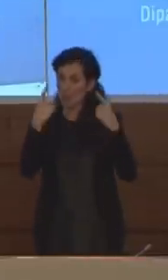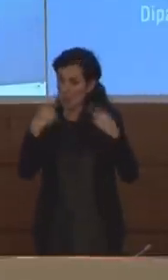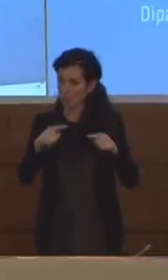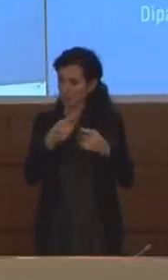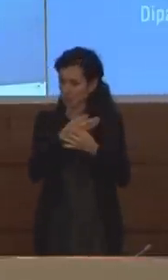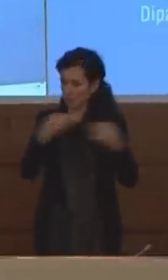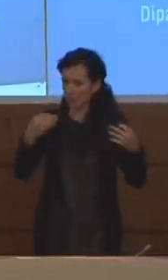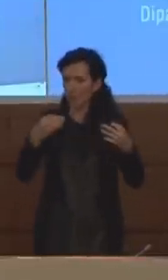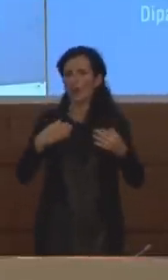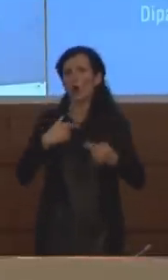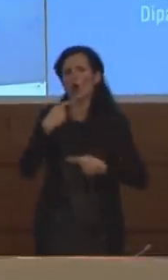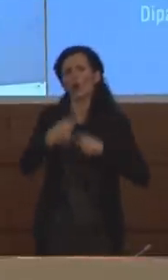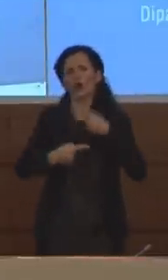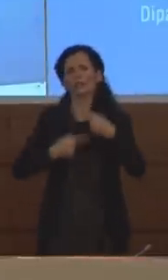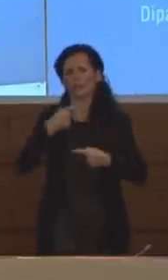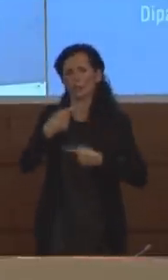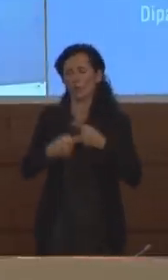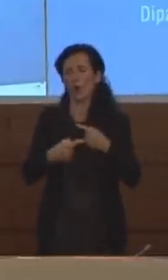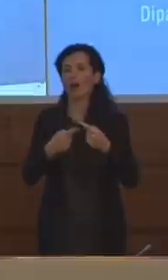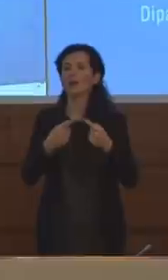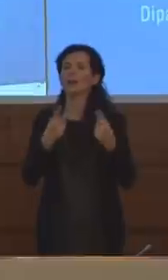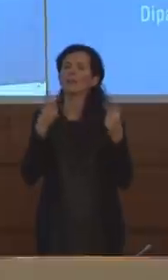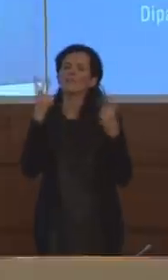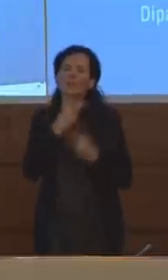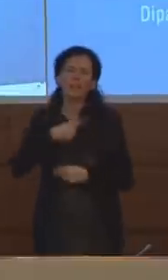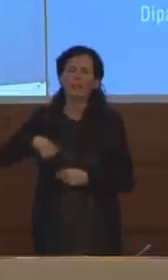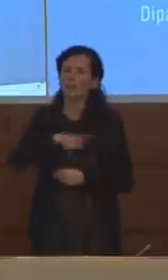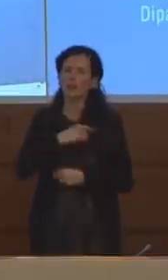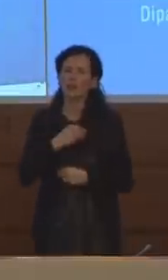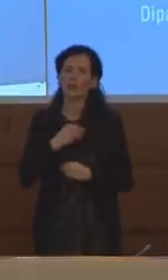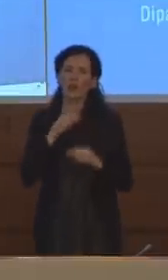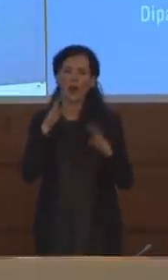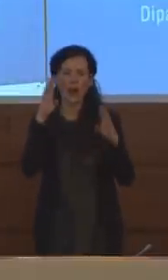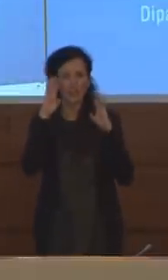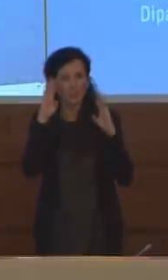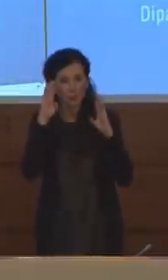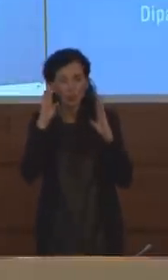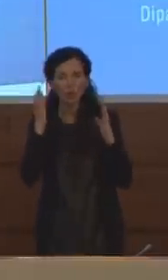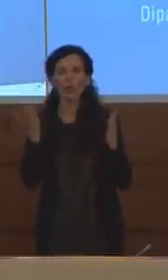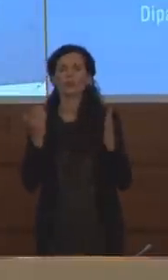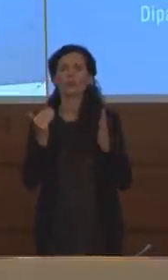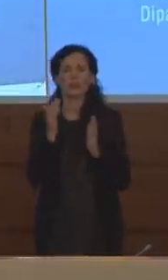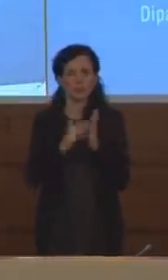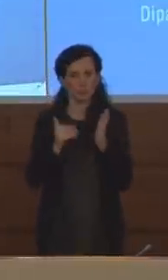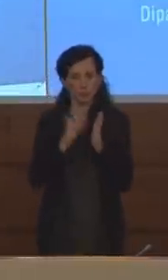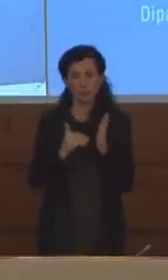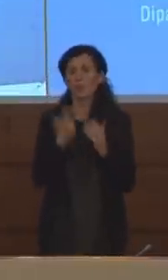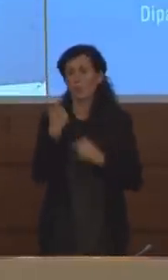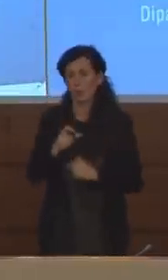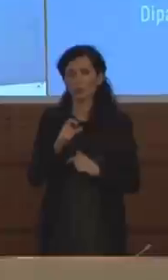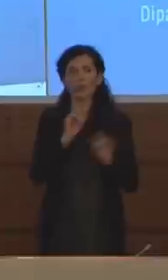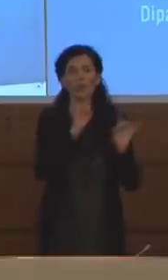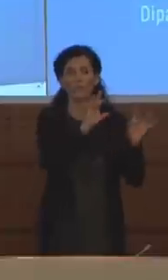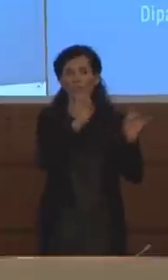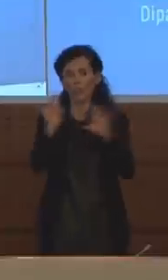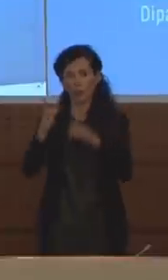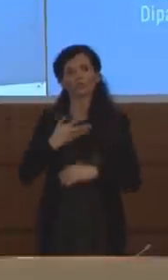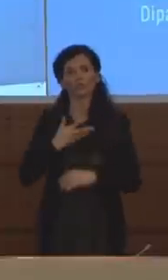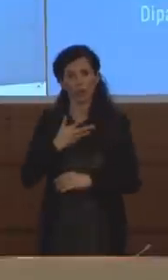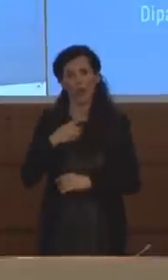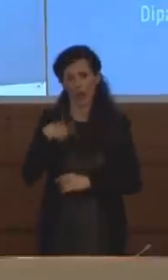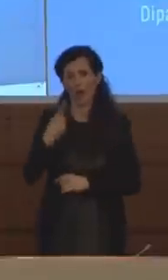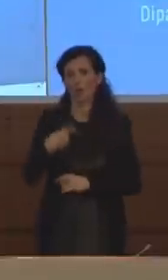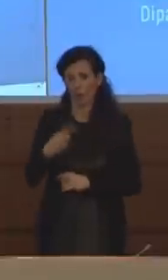tema è dobbiamo essere cauti abbiamo comunque una circolazione ancora del virus presente